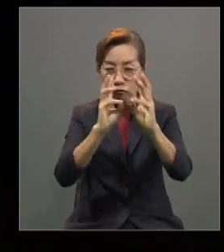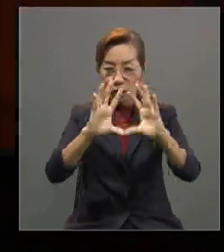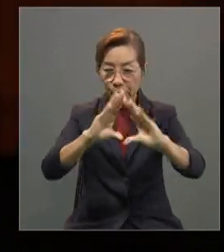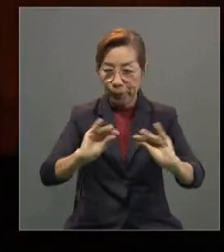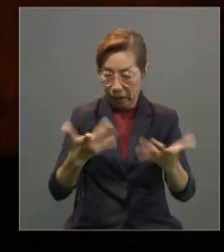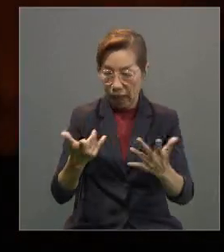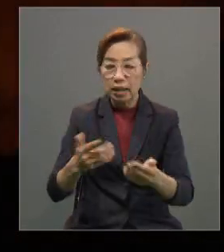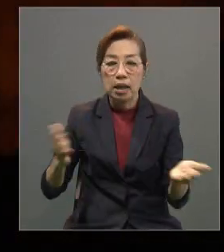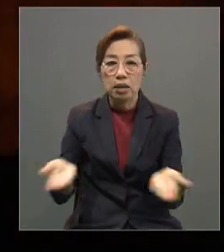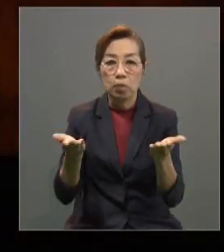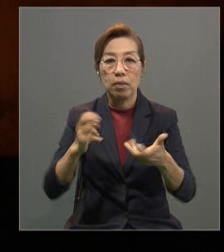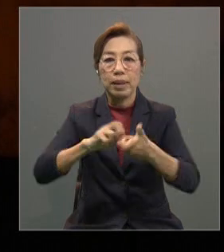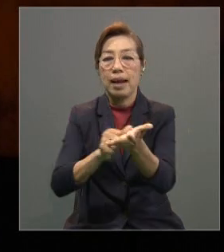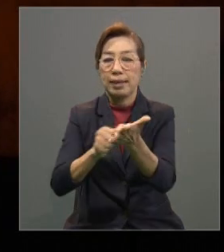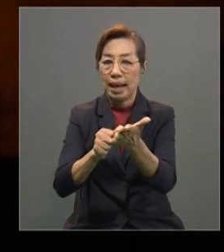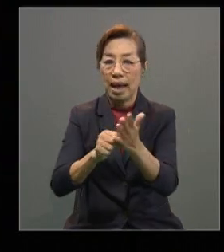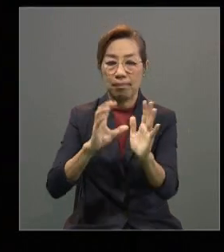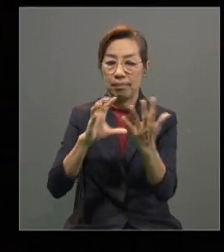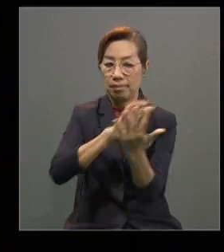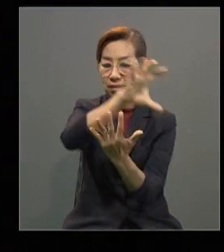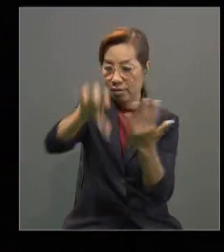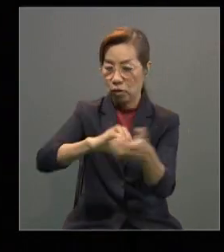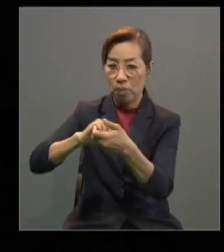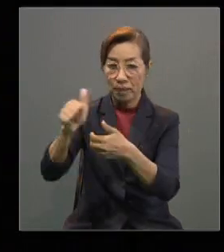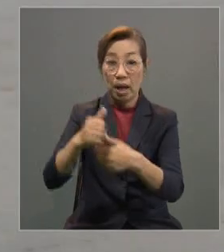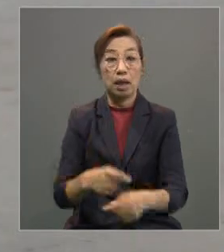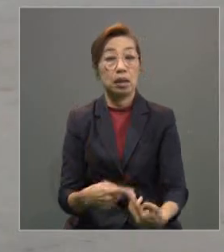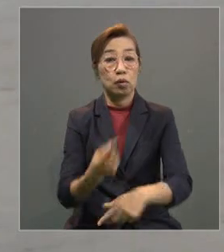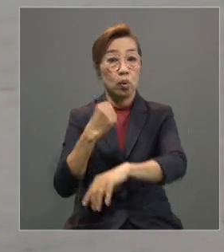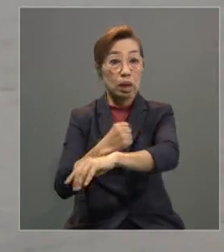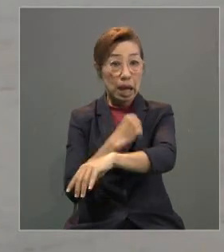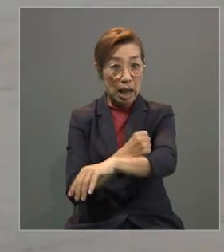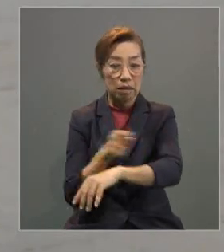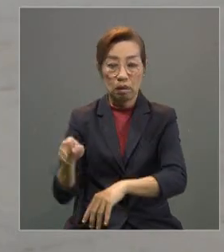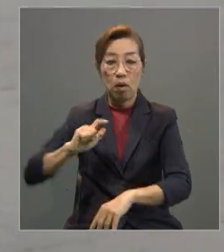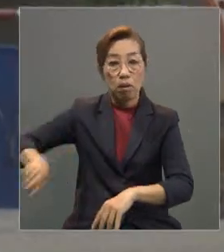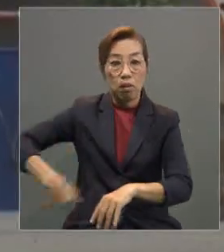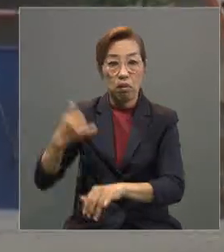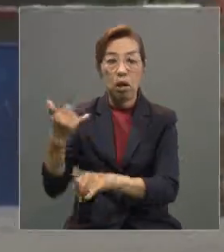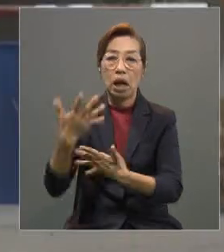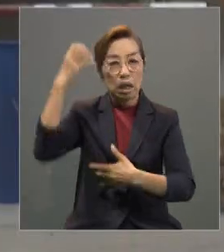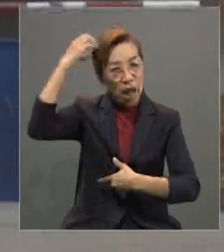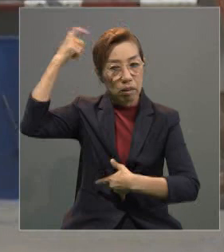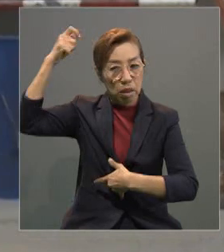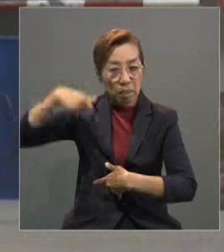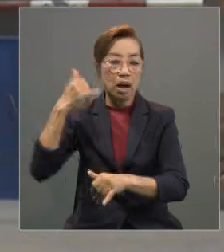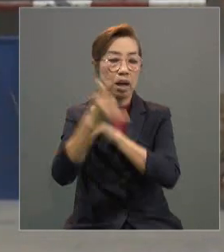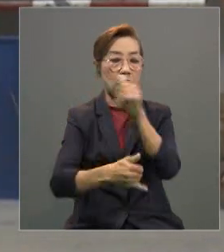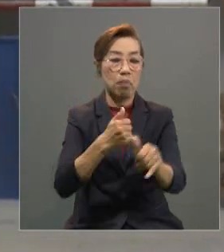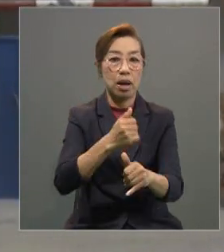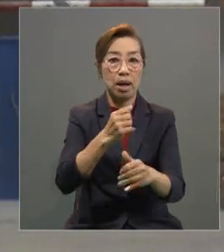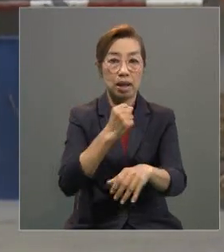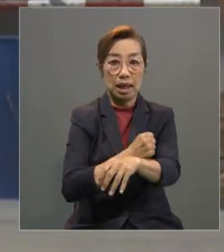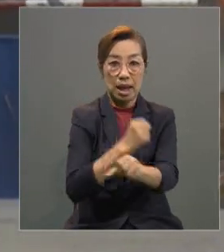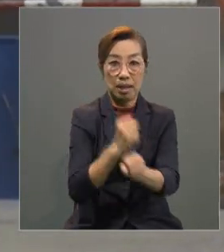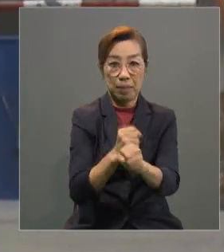การแก้ปัญหาในระดับภูมิภาคด้านแรางงานนั้นไทยให้ความสำคัญกับการดูแลแรางงานทุกประเทศรวมถึงชาวกัมพูชาในไทย